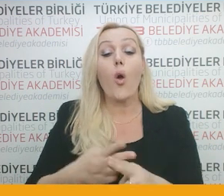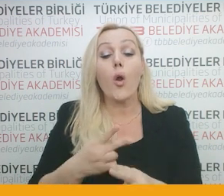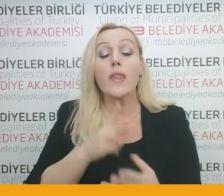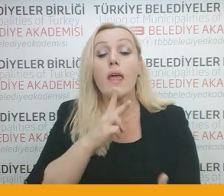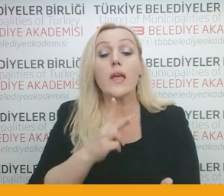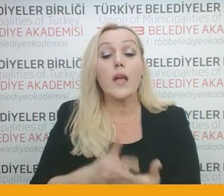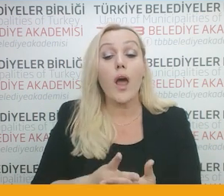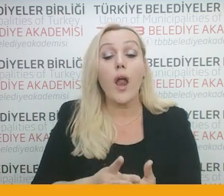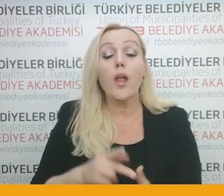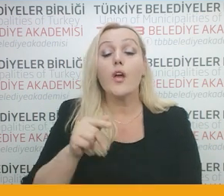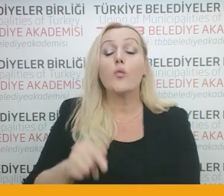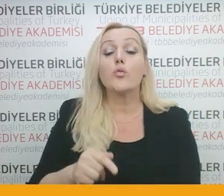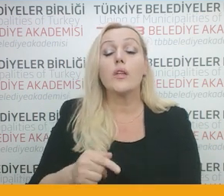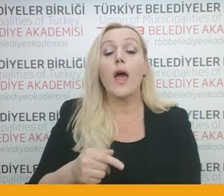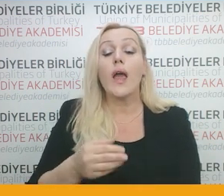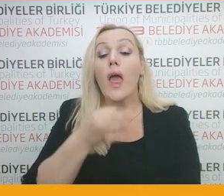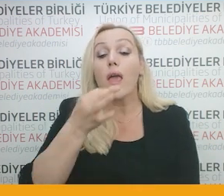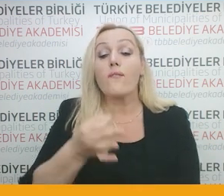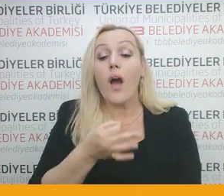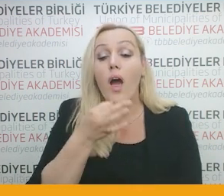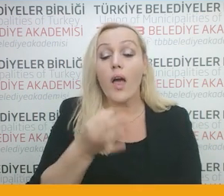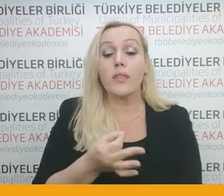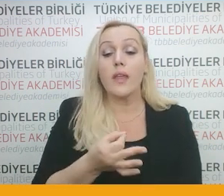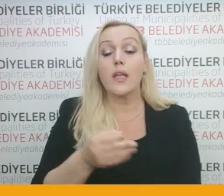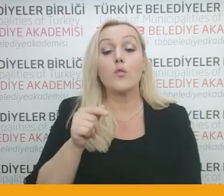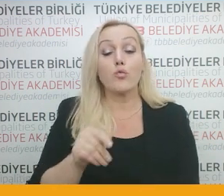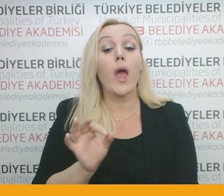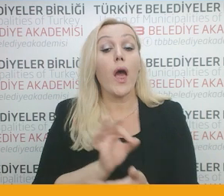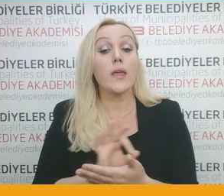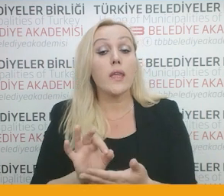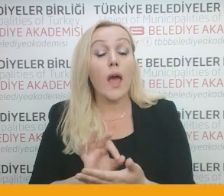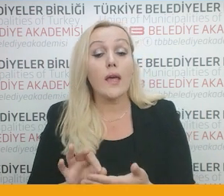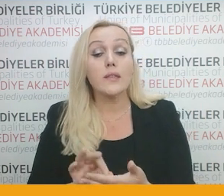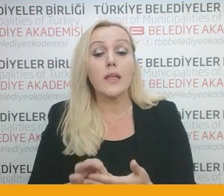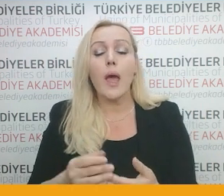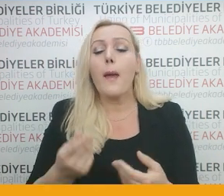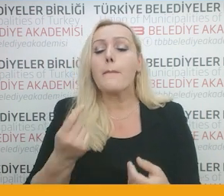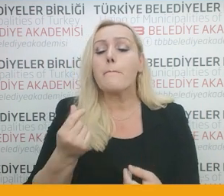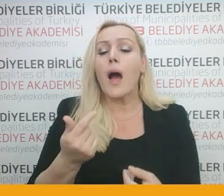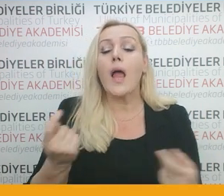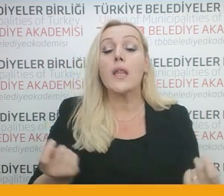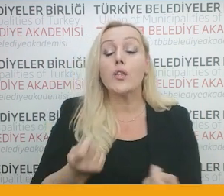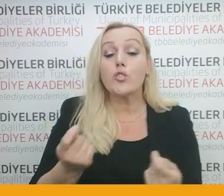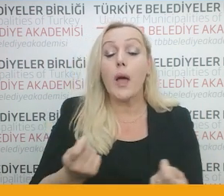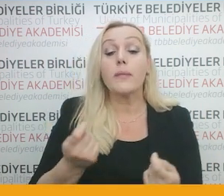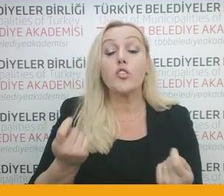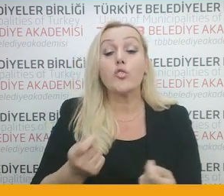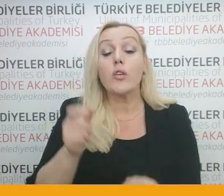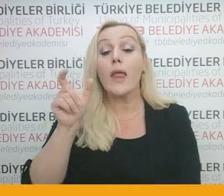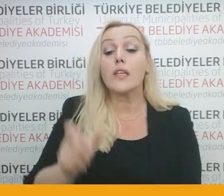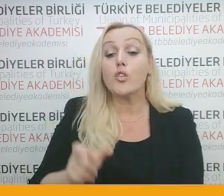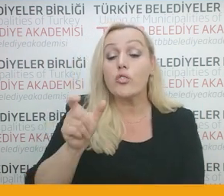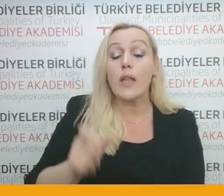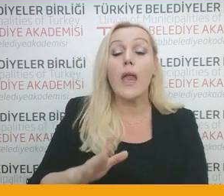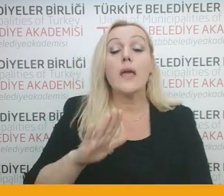aldık. Bu kararda geçen ifadeleri daha doğrusu buraya aldık. Diyor ki mali işlemlerin yürütülmesinde görev alanlar yapacakları